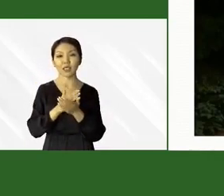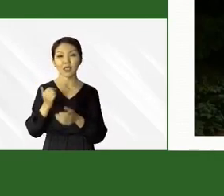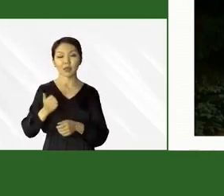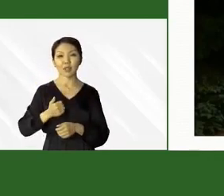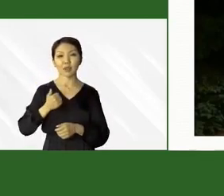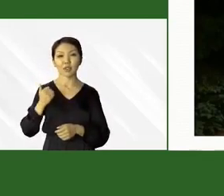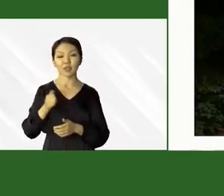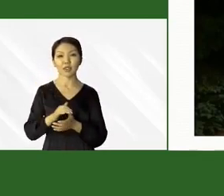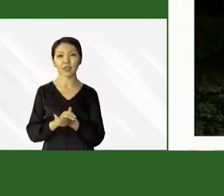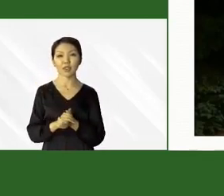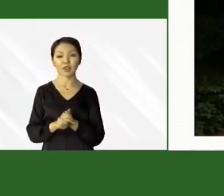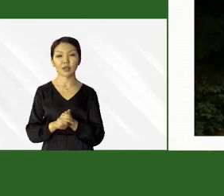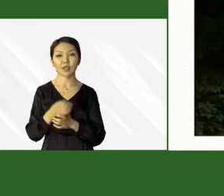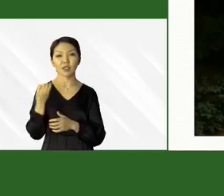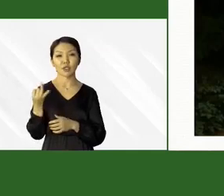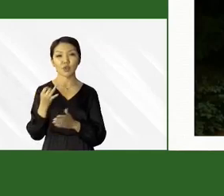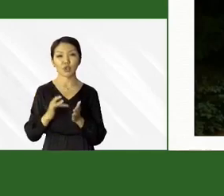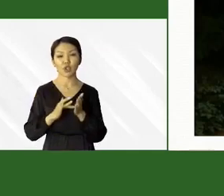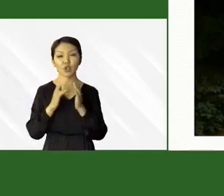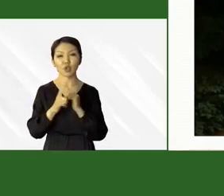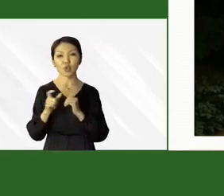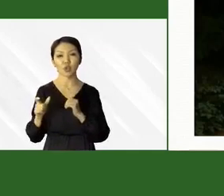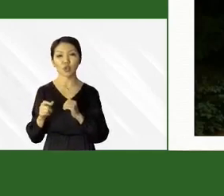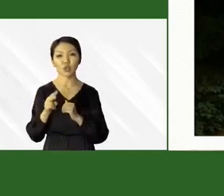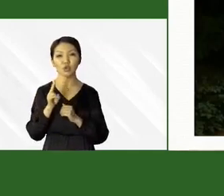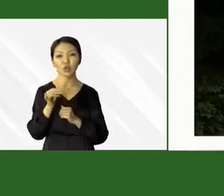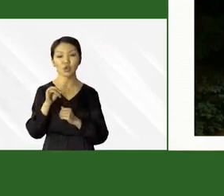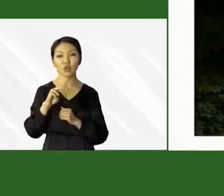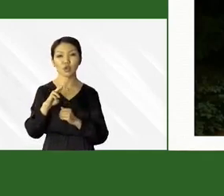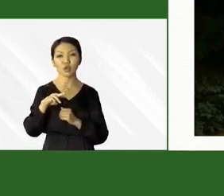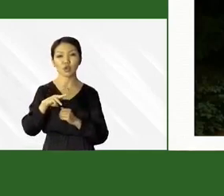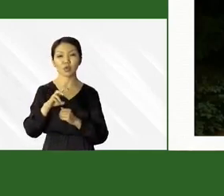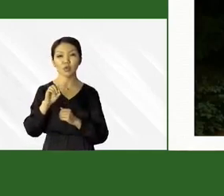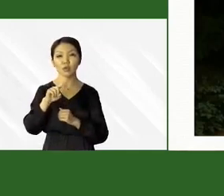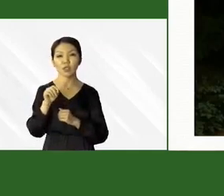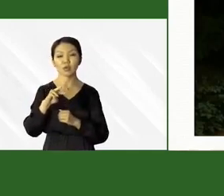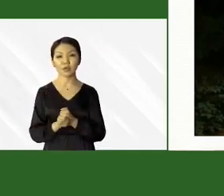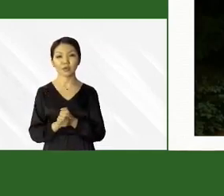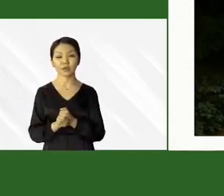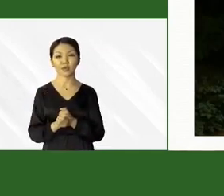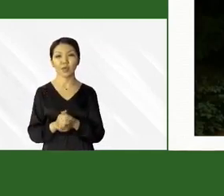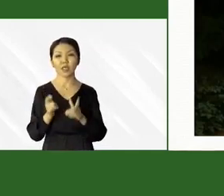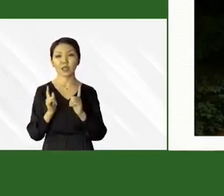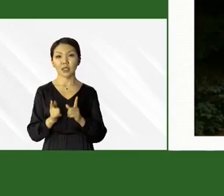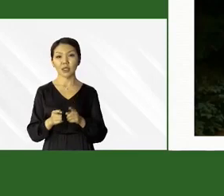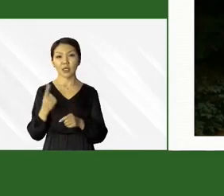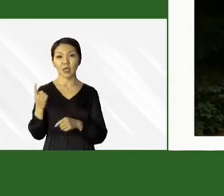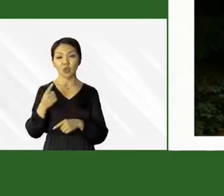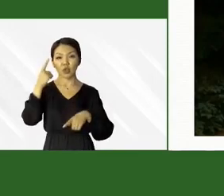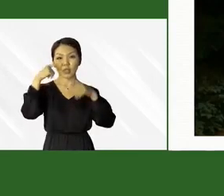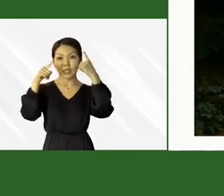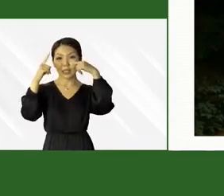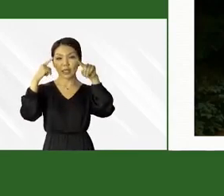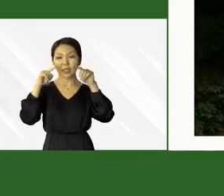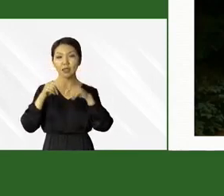достопримечательности, привлекающие туристов. Кумбес-Манаса – одно из таких мест. Согласно одной из